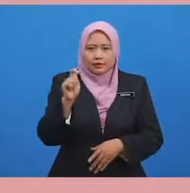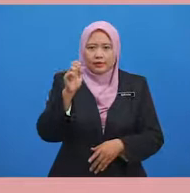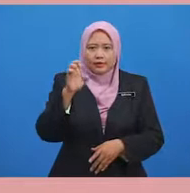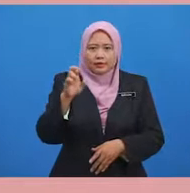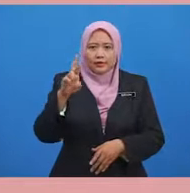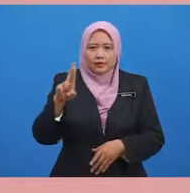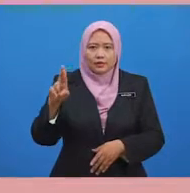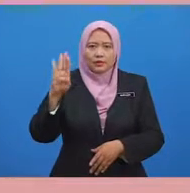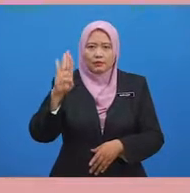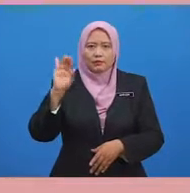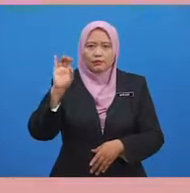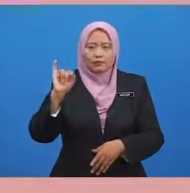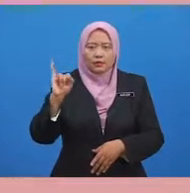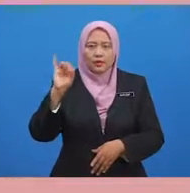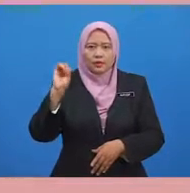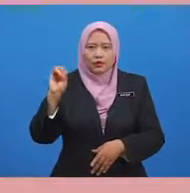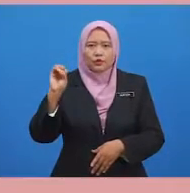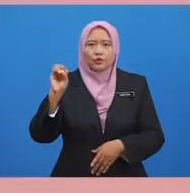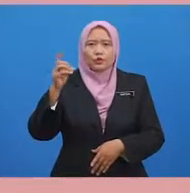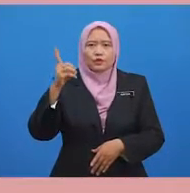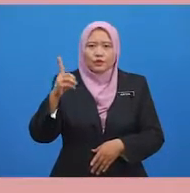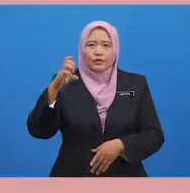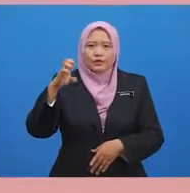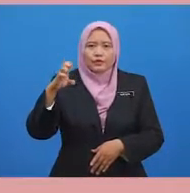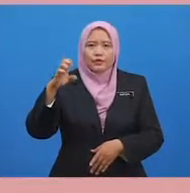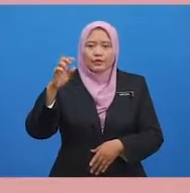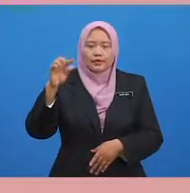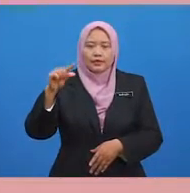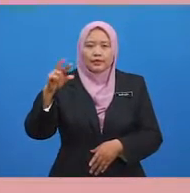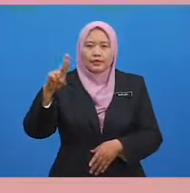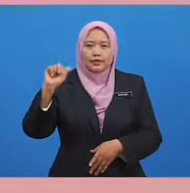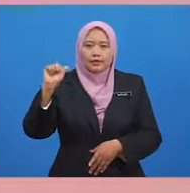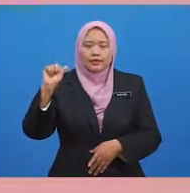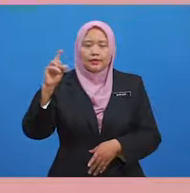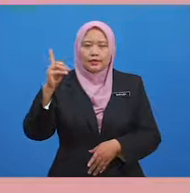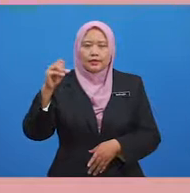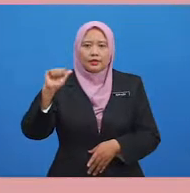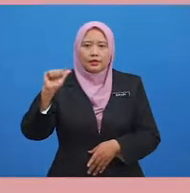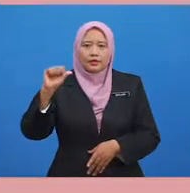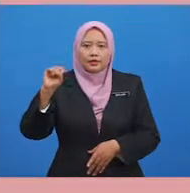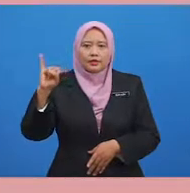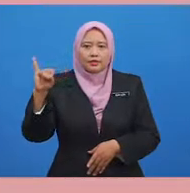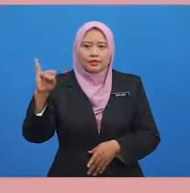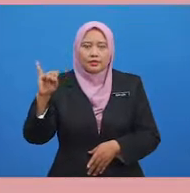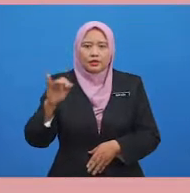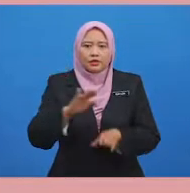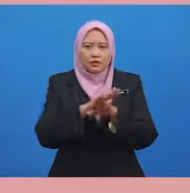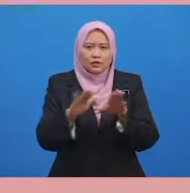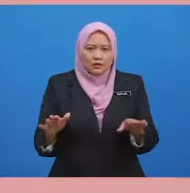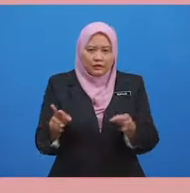terbiodegradasi akan mencemarkan alam dan menyebabkan